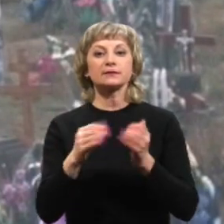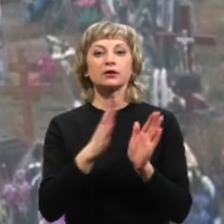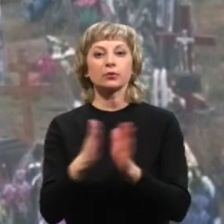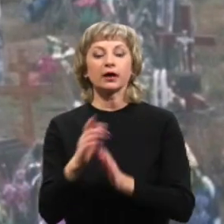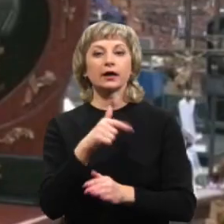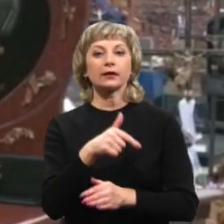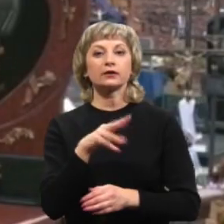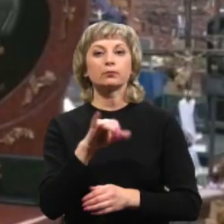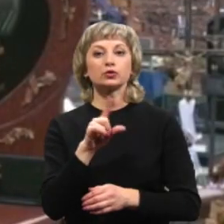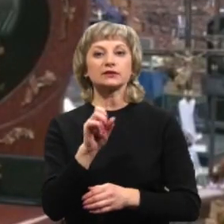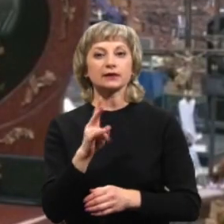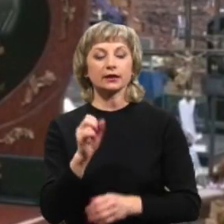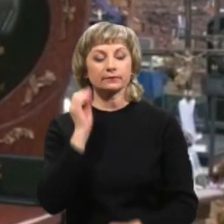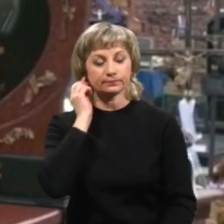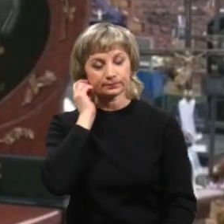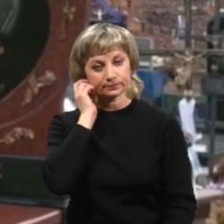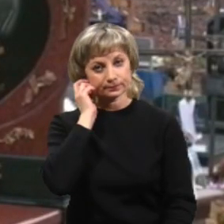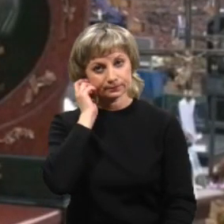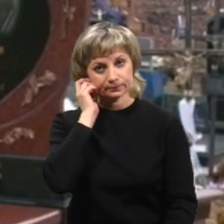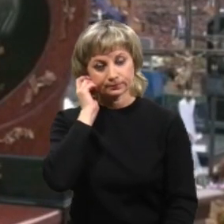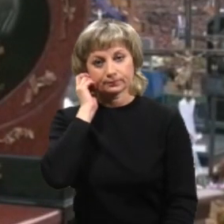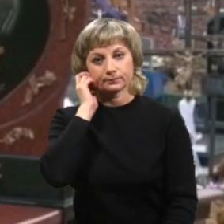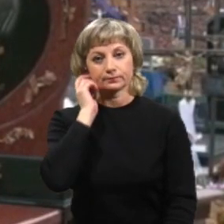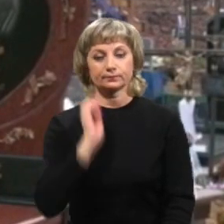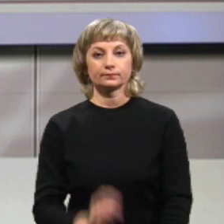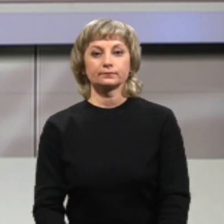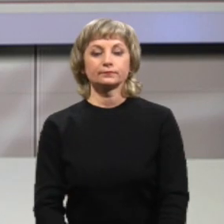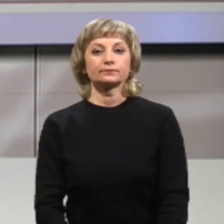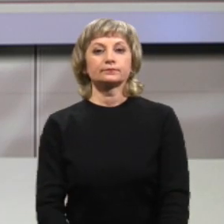Галина Музика. Володимир Струс, Микола Мельничук. Новини на Суспільному.